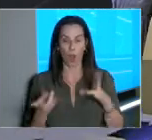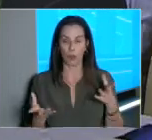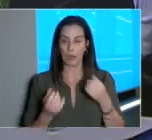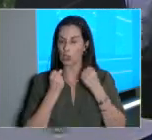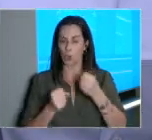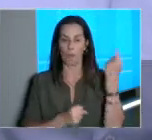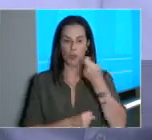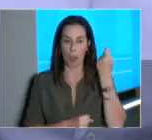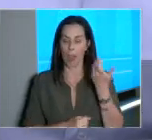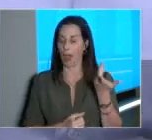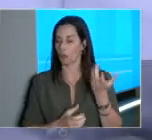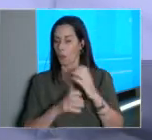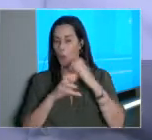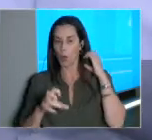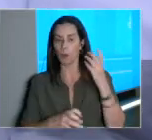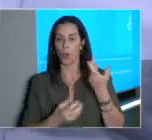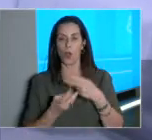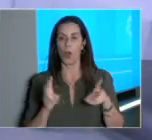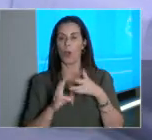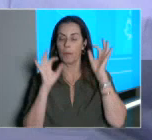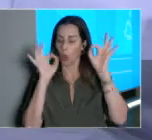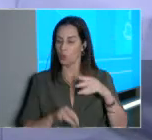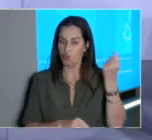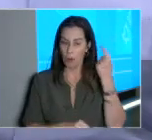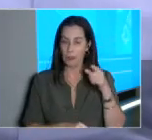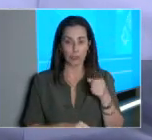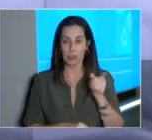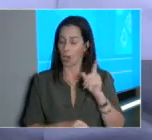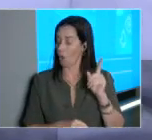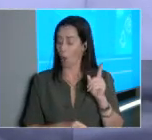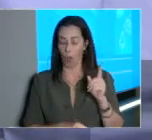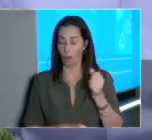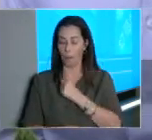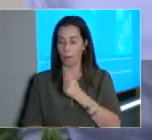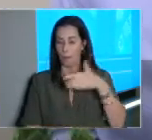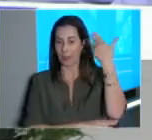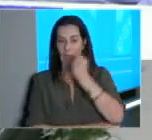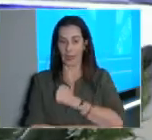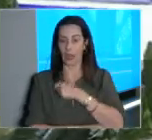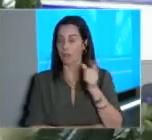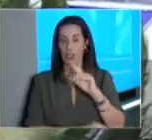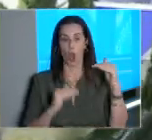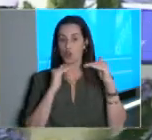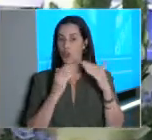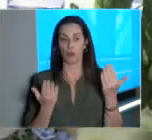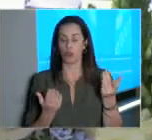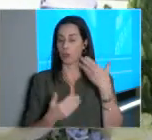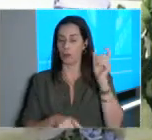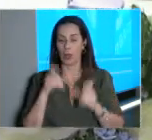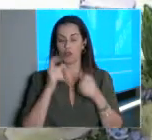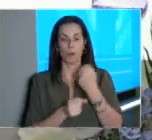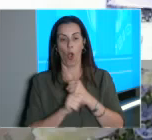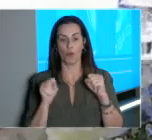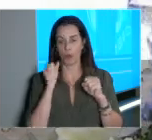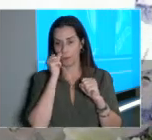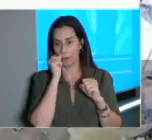לנסוע בשבת בתחבורה ציבורית, ולא יכולים לפתוח מרכולים. זאת לא מדינת הלכה, אבל זאת בהחלט מדינה לא שוויונית, שלא מאפשרת לאזרחים של